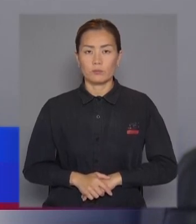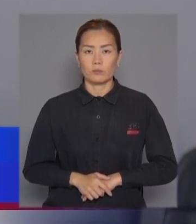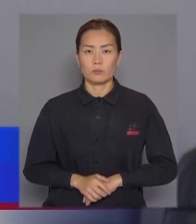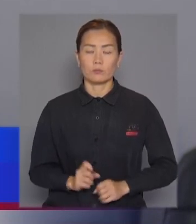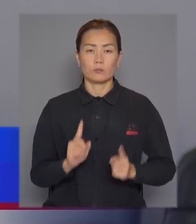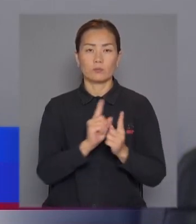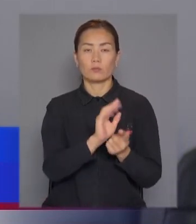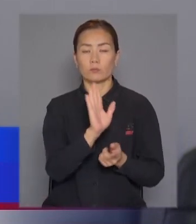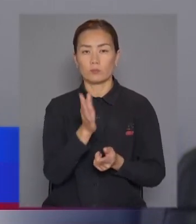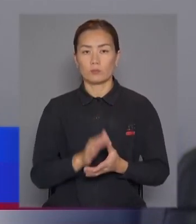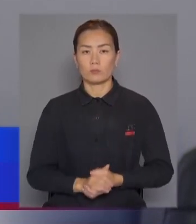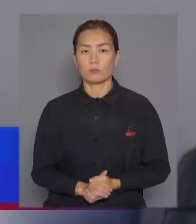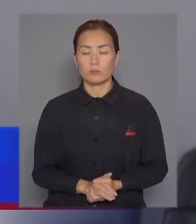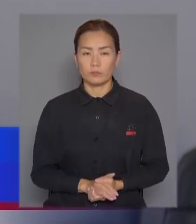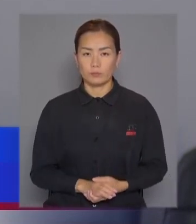қауышуға